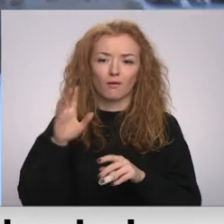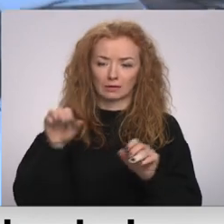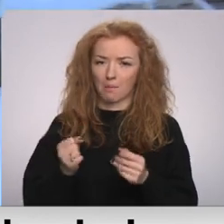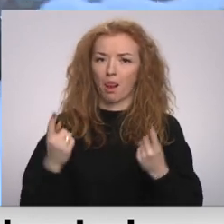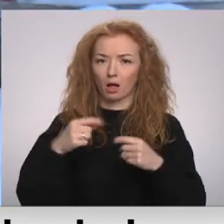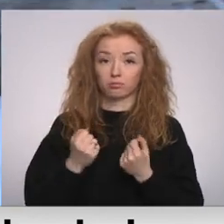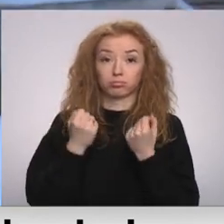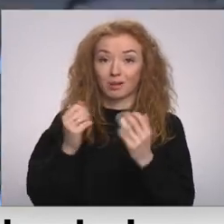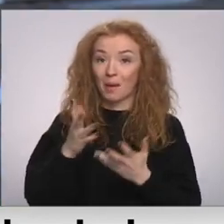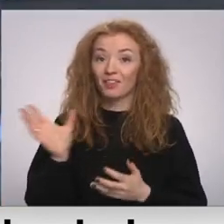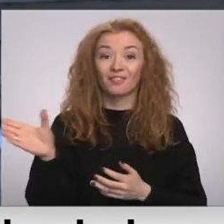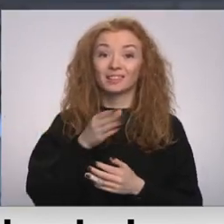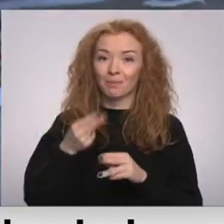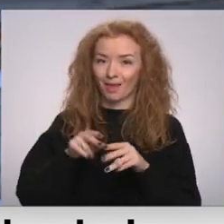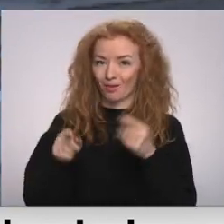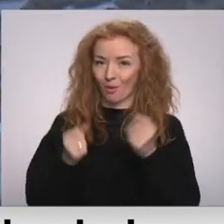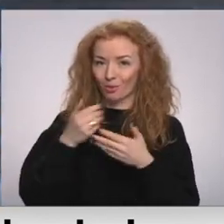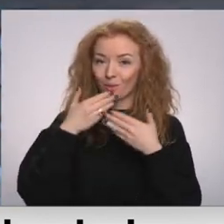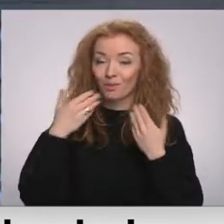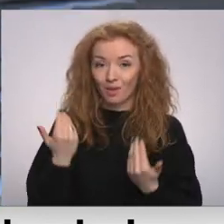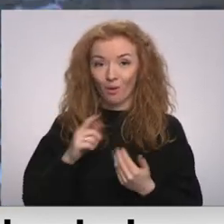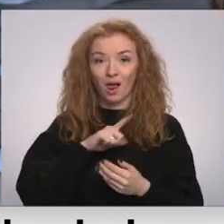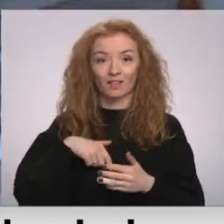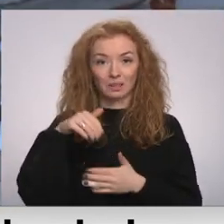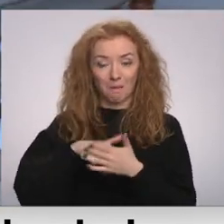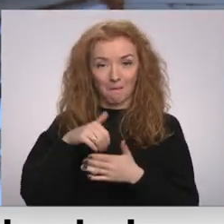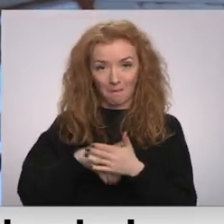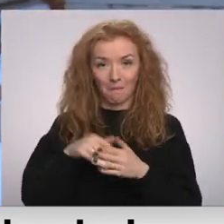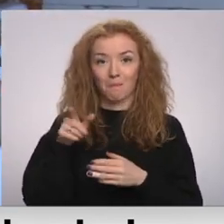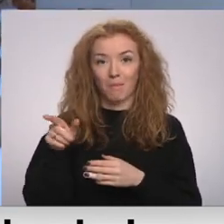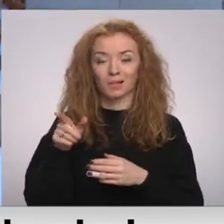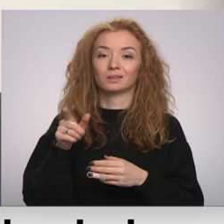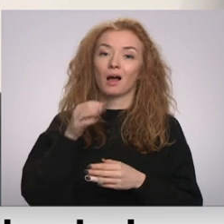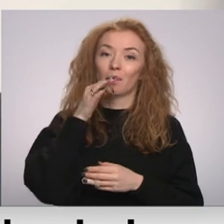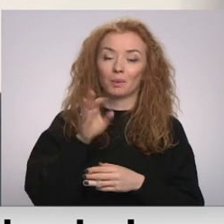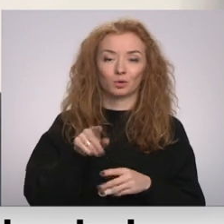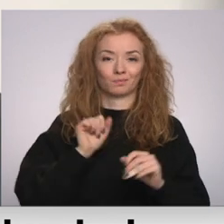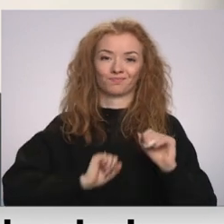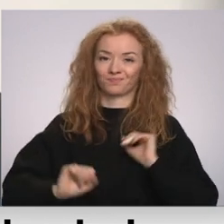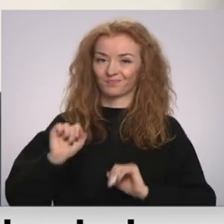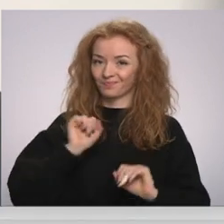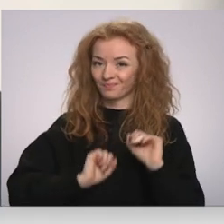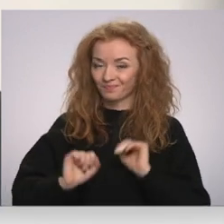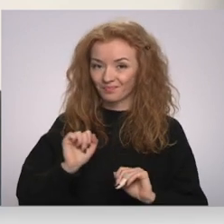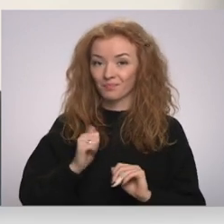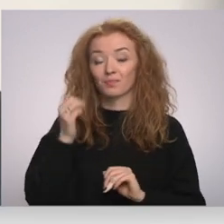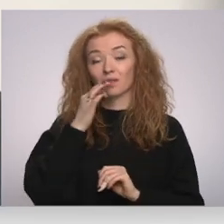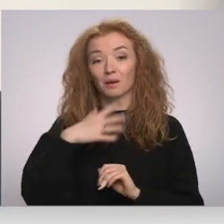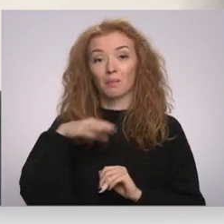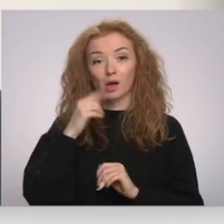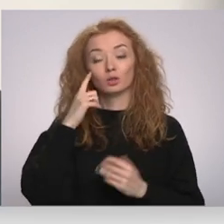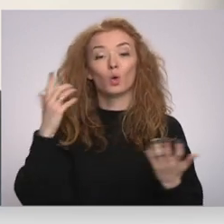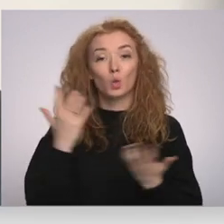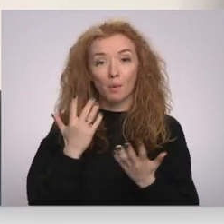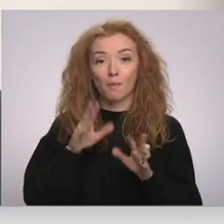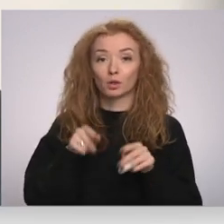visiem kolēģiem tāda ir. Latvijas pasts par šīs situācijas risinājumu atbild izvairīgi. Mēs arī esam domājuši par šo jautājumu,